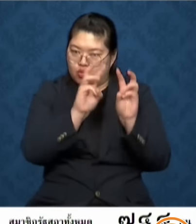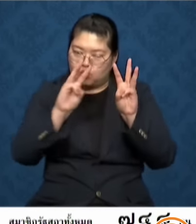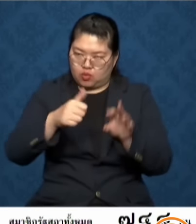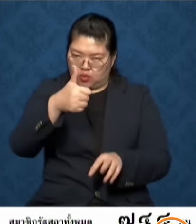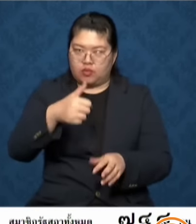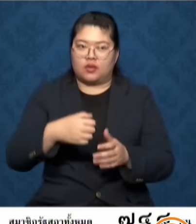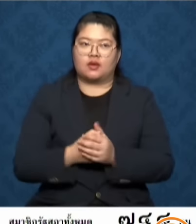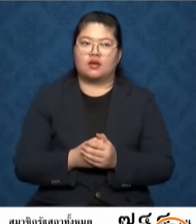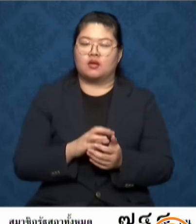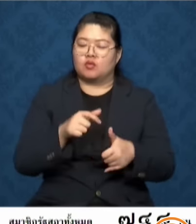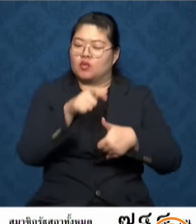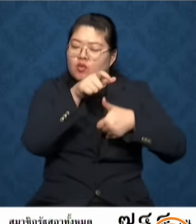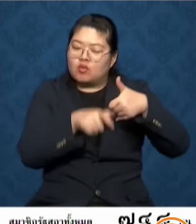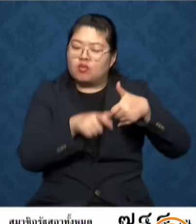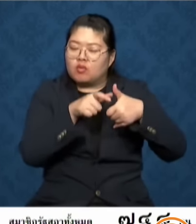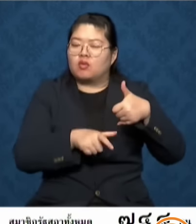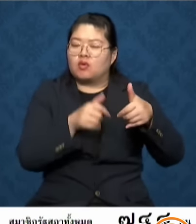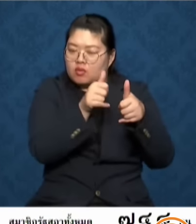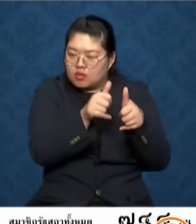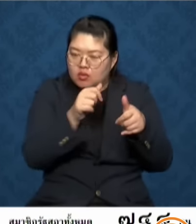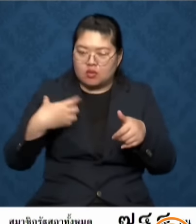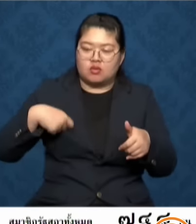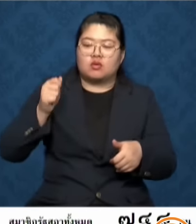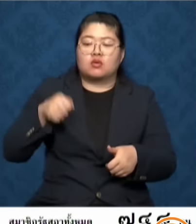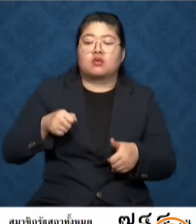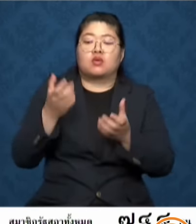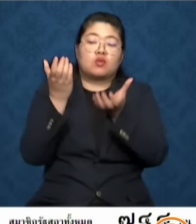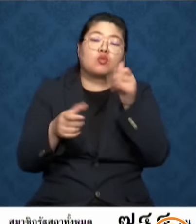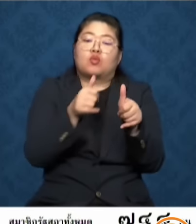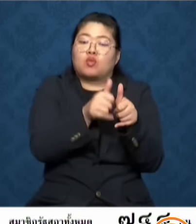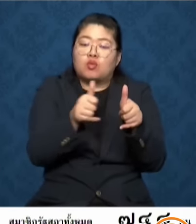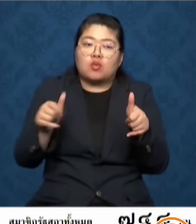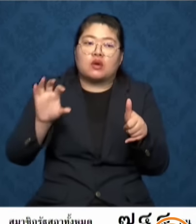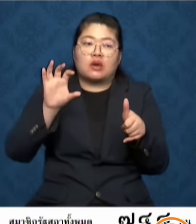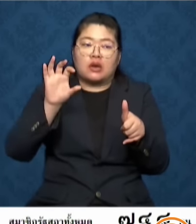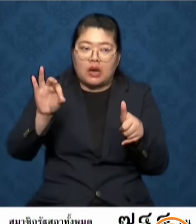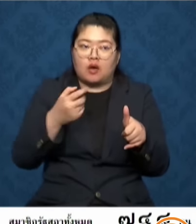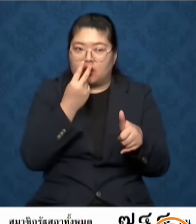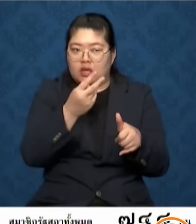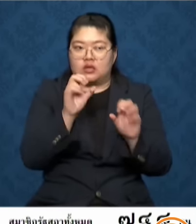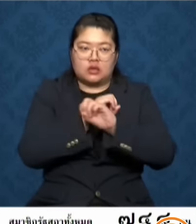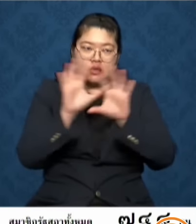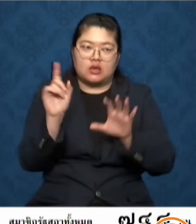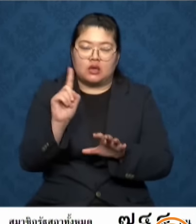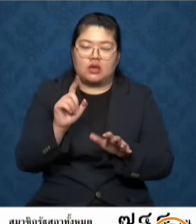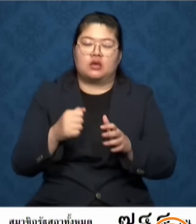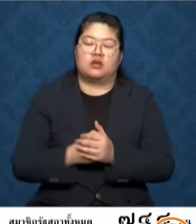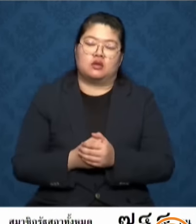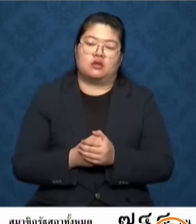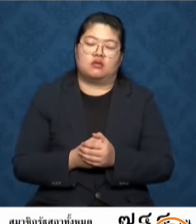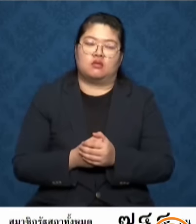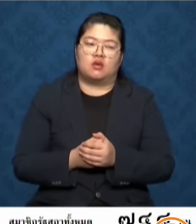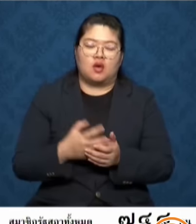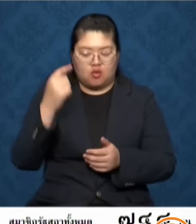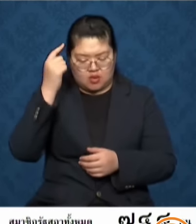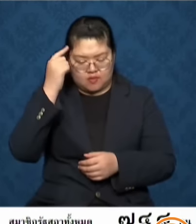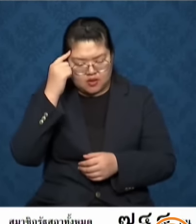่ส่วนตน ความเหนส่วนตนของตุลาการทุกท่าน เชนนี้แล้วเราจะเหชดเลยนะครับวาตุลาการสามูแตละท่าน